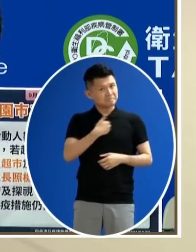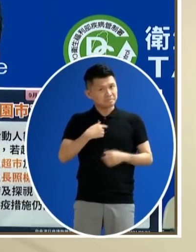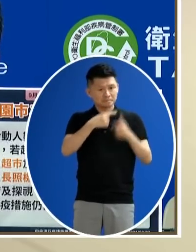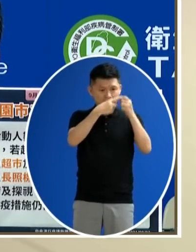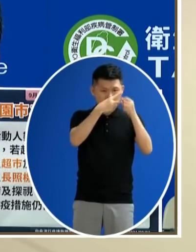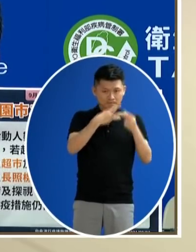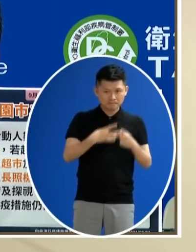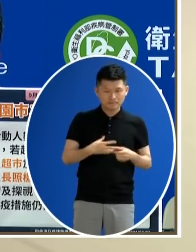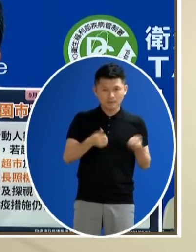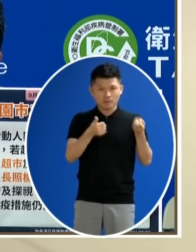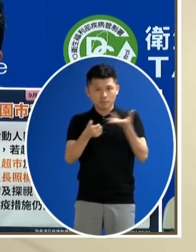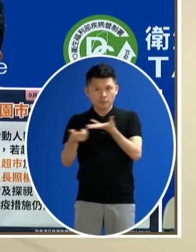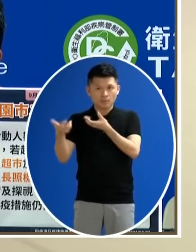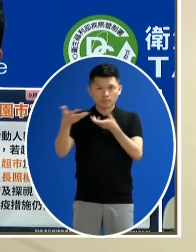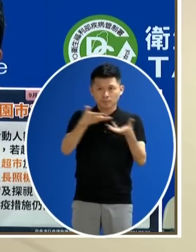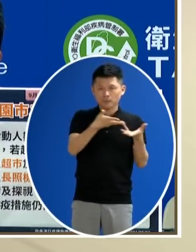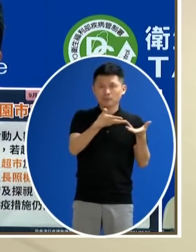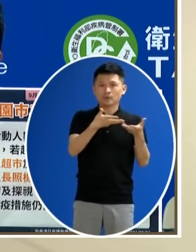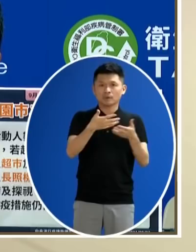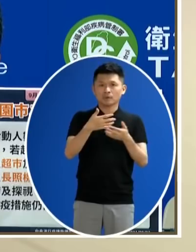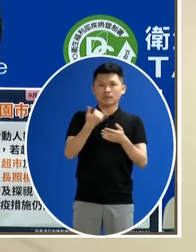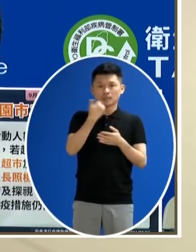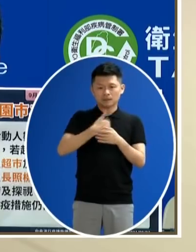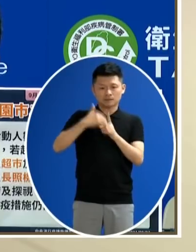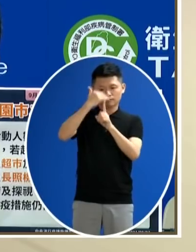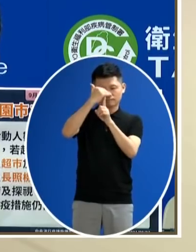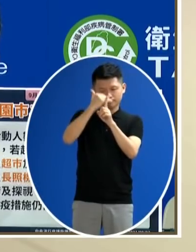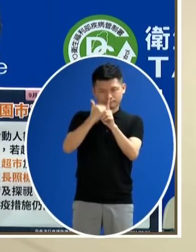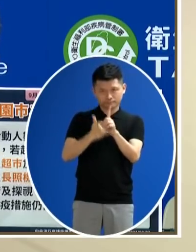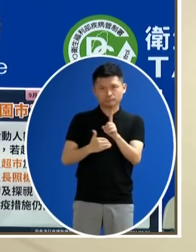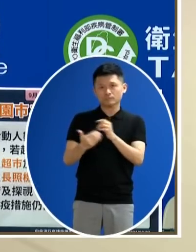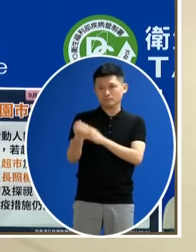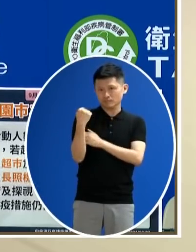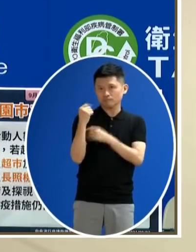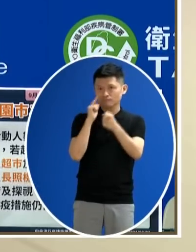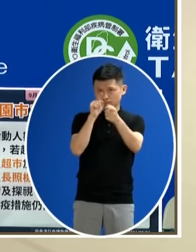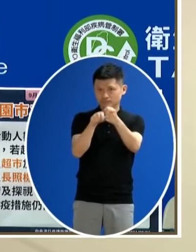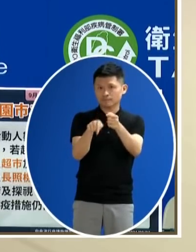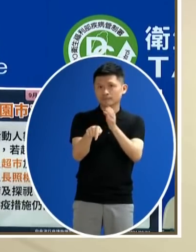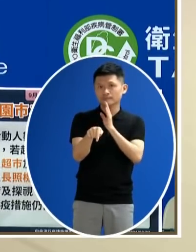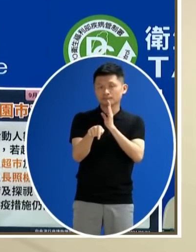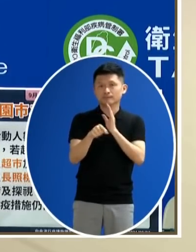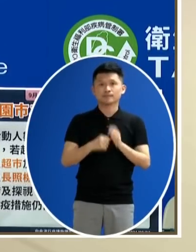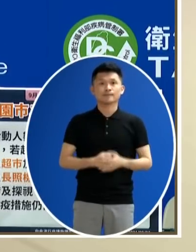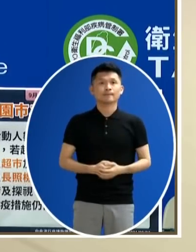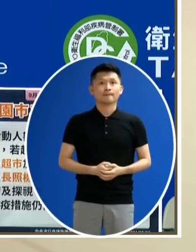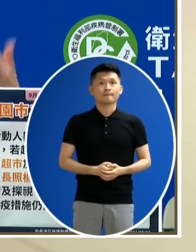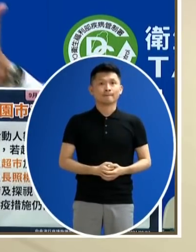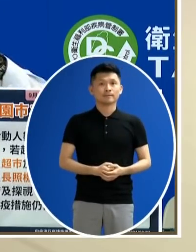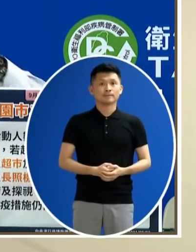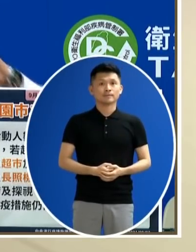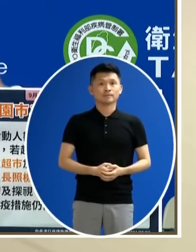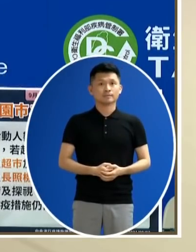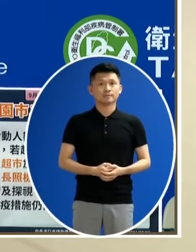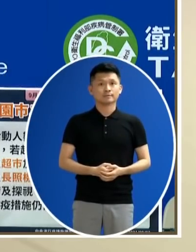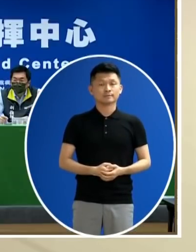相交叉感染的可能性降到最低，好，这也是我们要努力的一个方向。